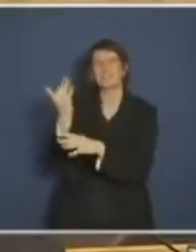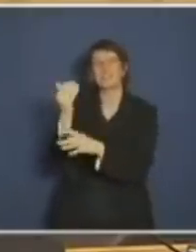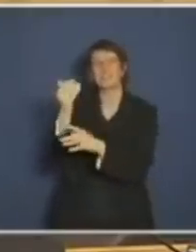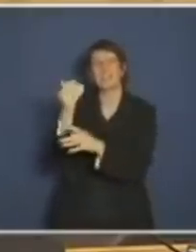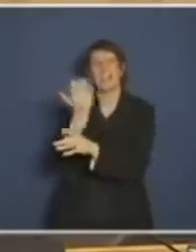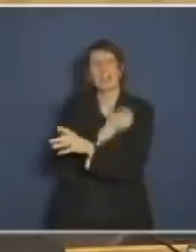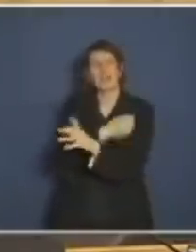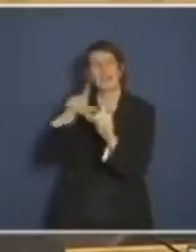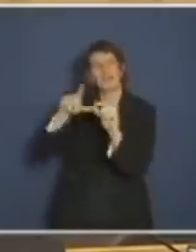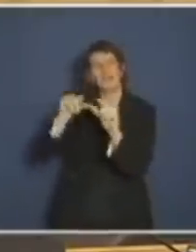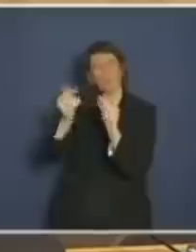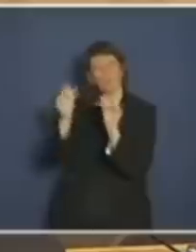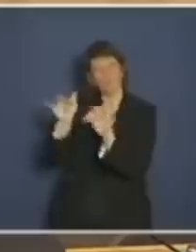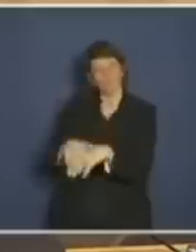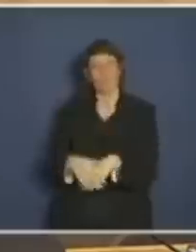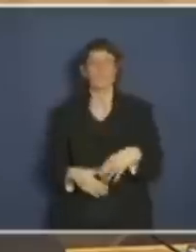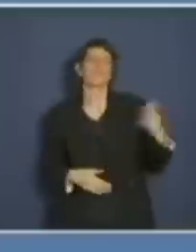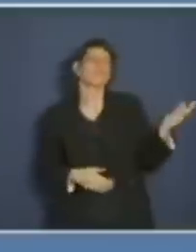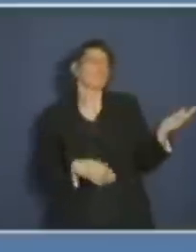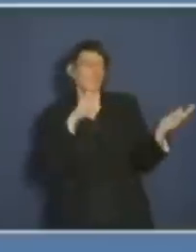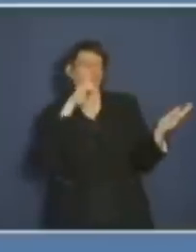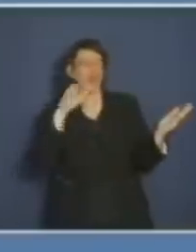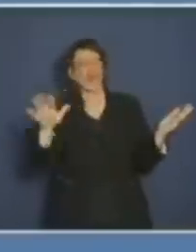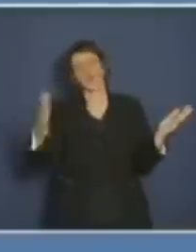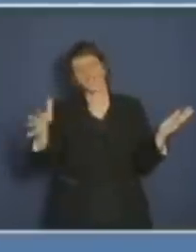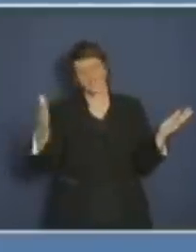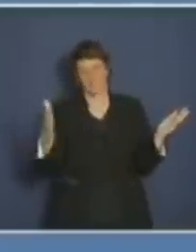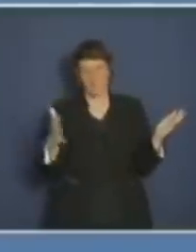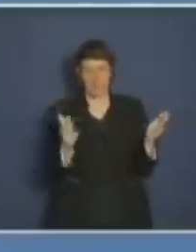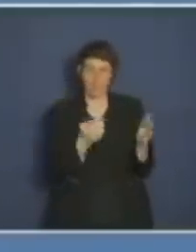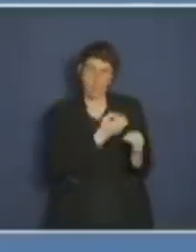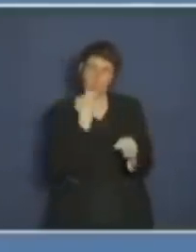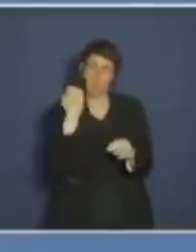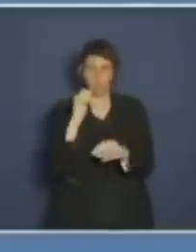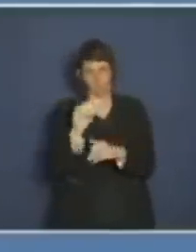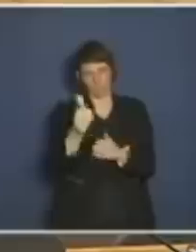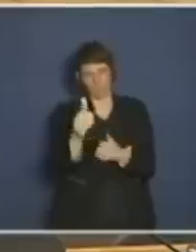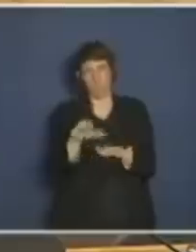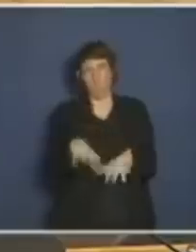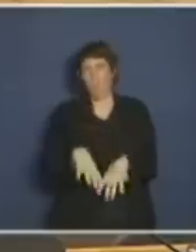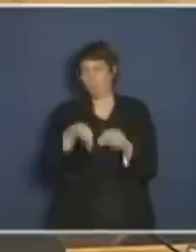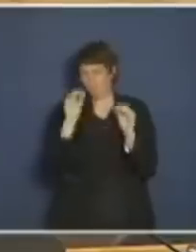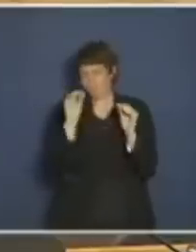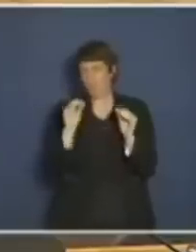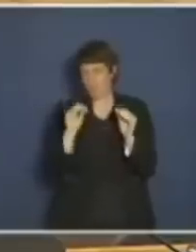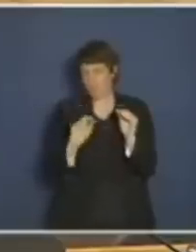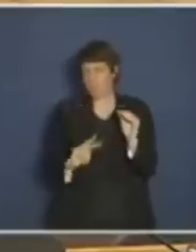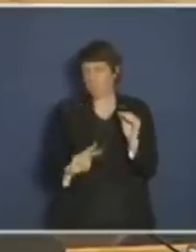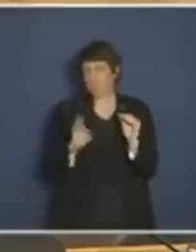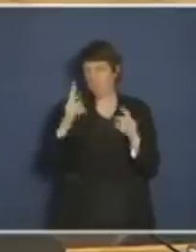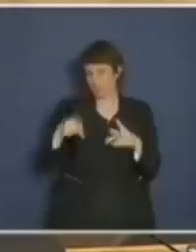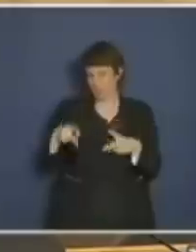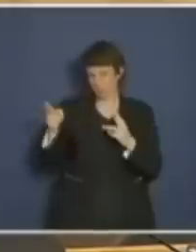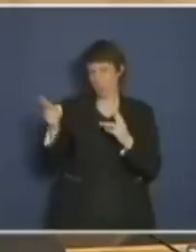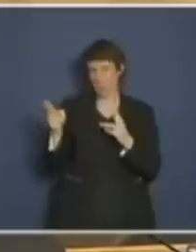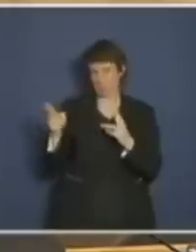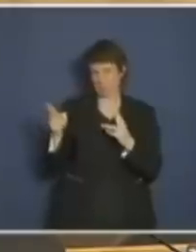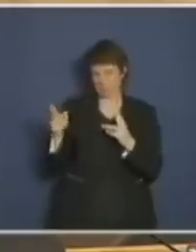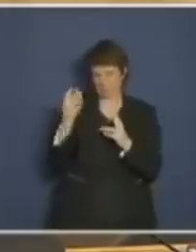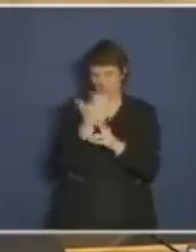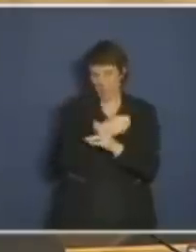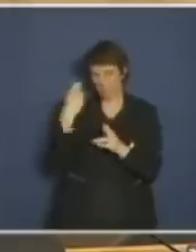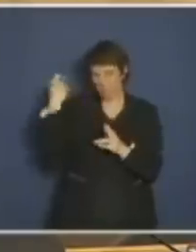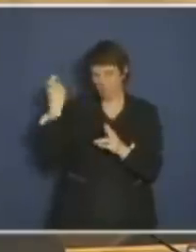ja, also das ist in der Tat ein ungefährer Wert, dass wir davon ausgehen, zu Anfang der zweiten Phase der Impfkampagne, dass